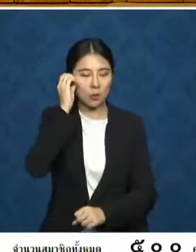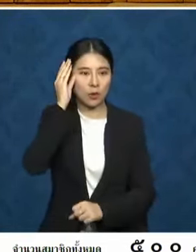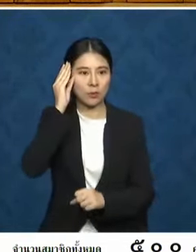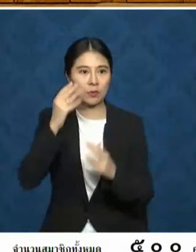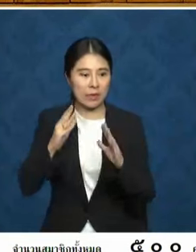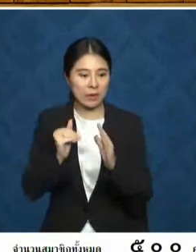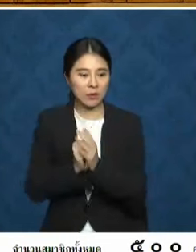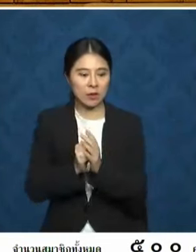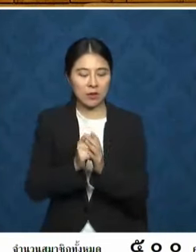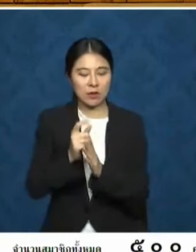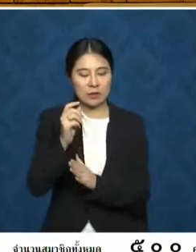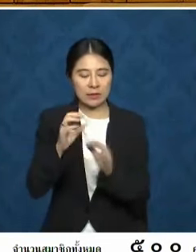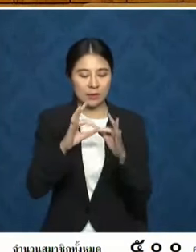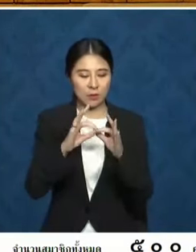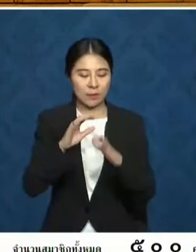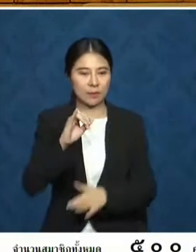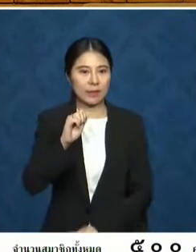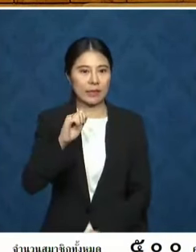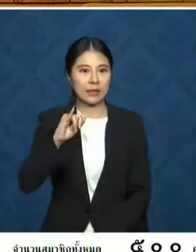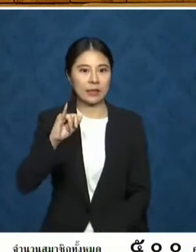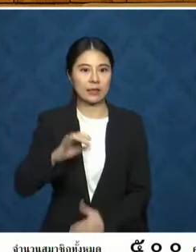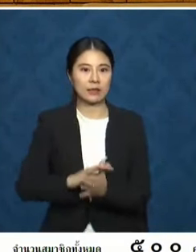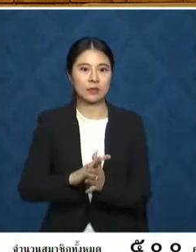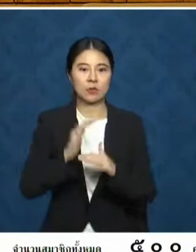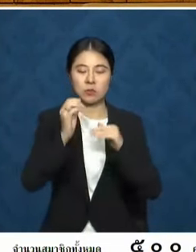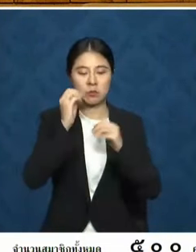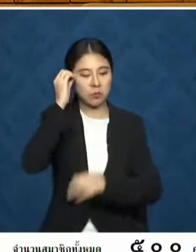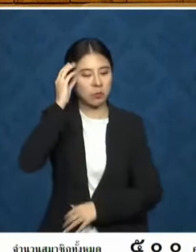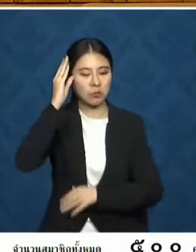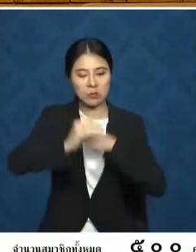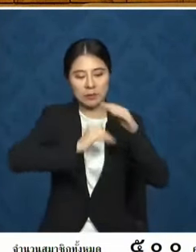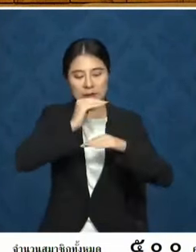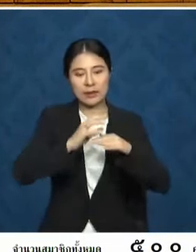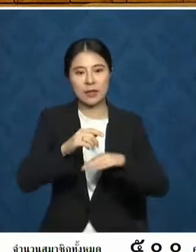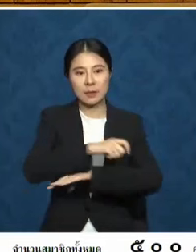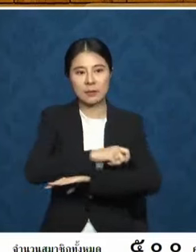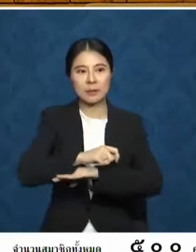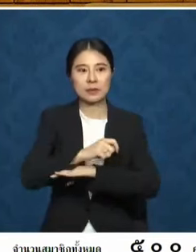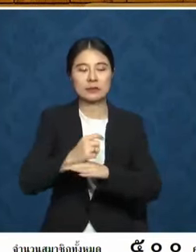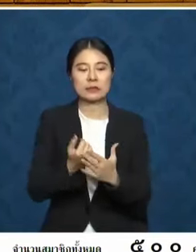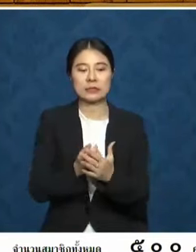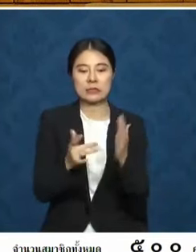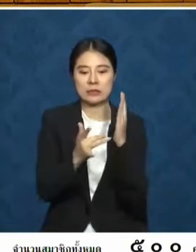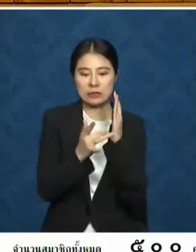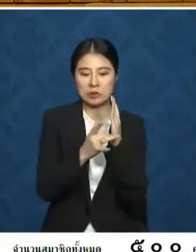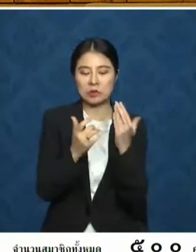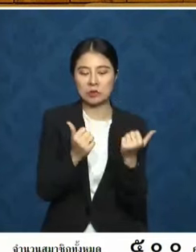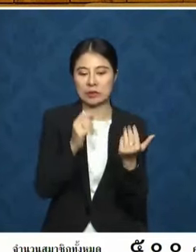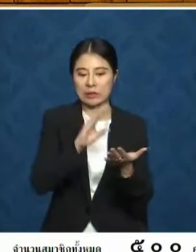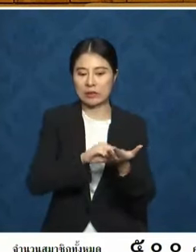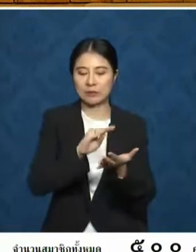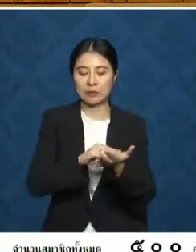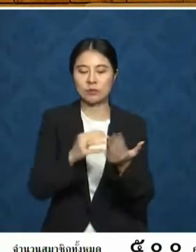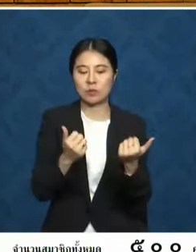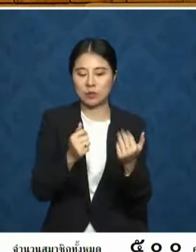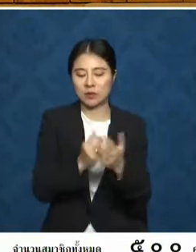AI เขาไปSoftware พาก็จะเริมเดินขยับตามสำรบบัญชีนวักรรมกำลงเปลยนแปลง